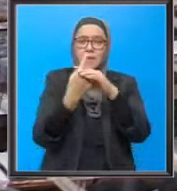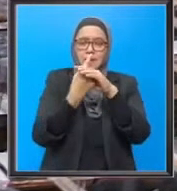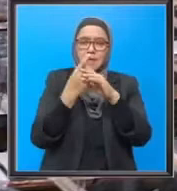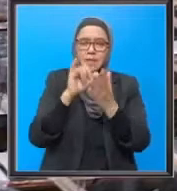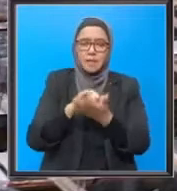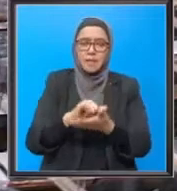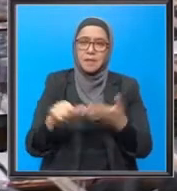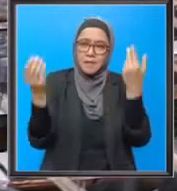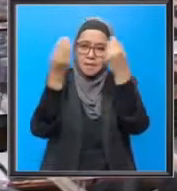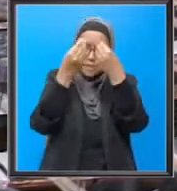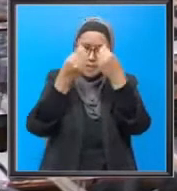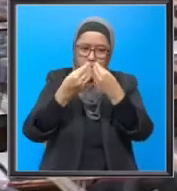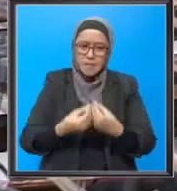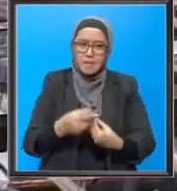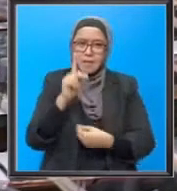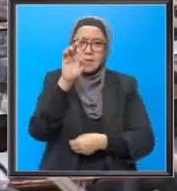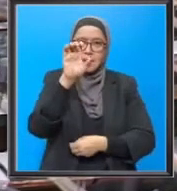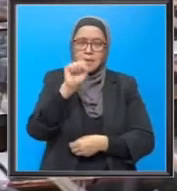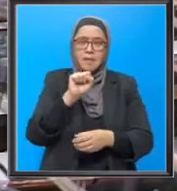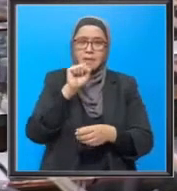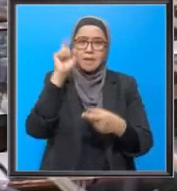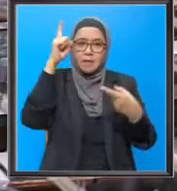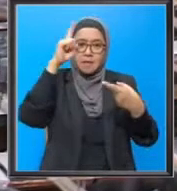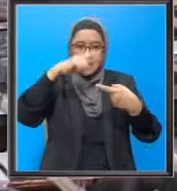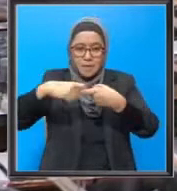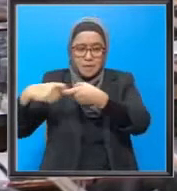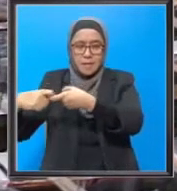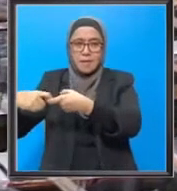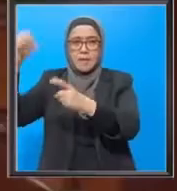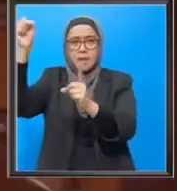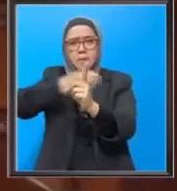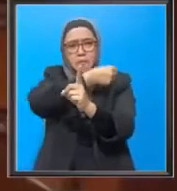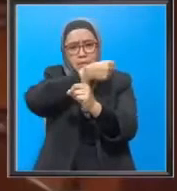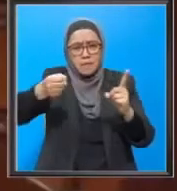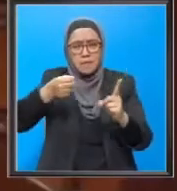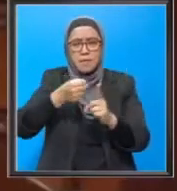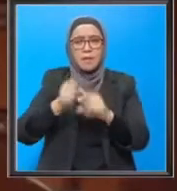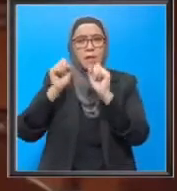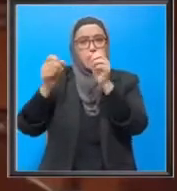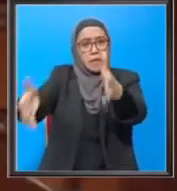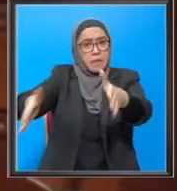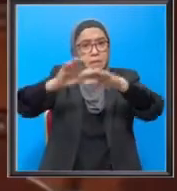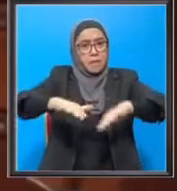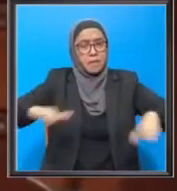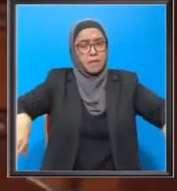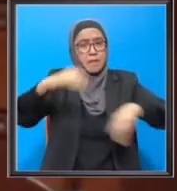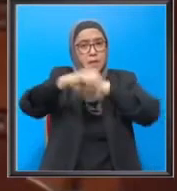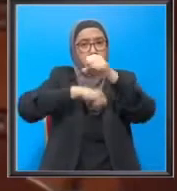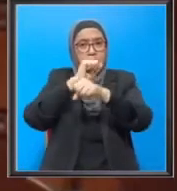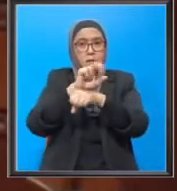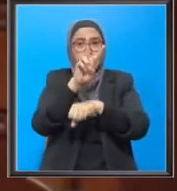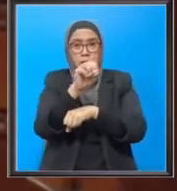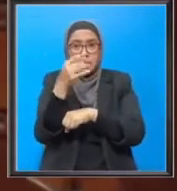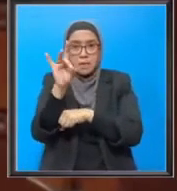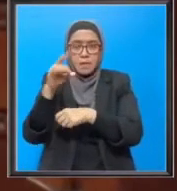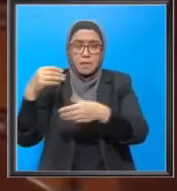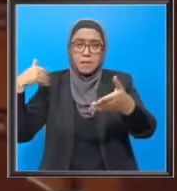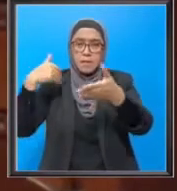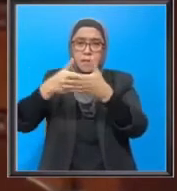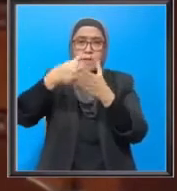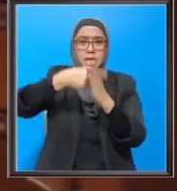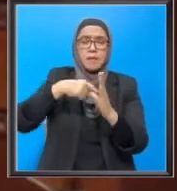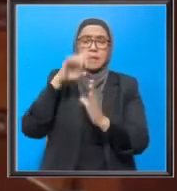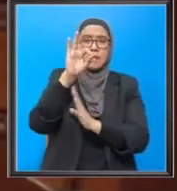bilangan Keysia melibatkan penderitaan dan penganiayaan dan pengabaian kanak-kanak bagi tahun 2018 sehingga